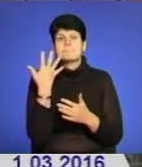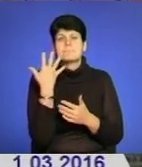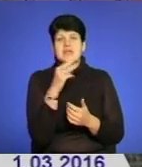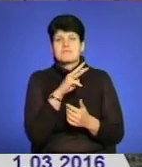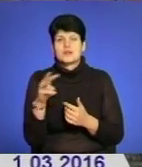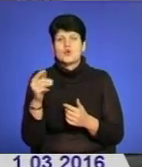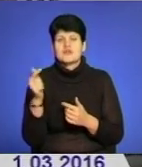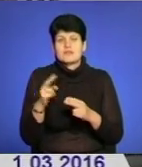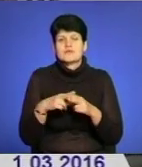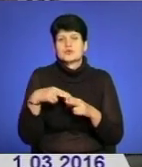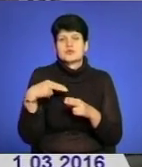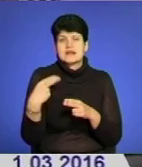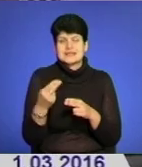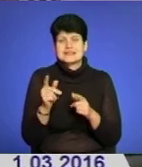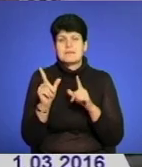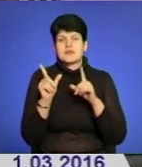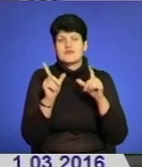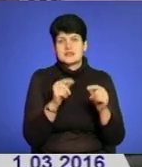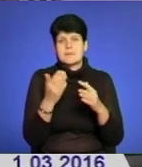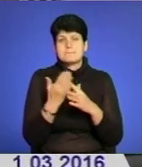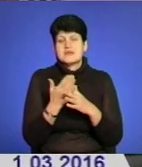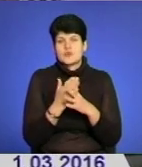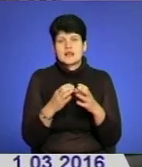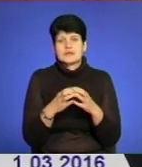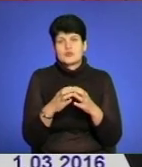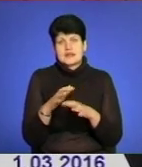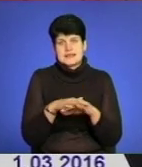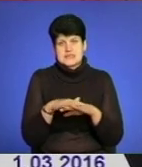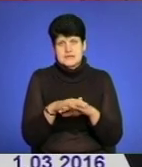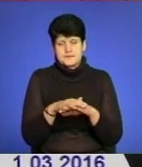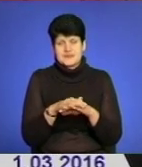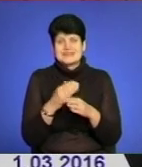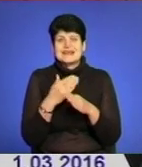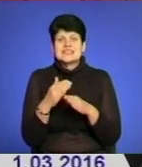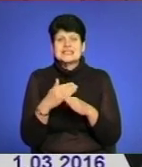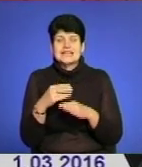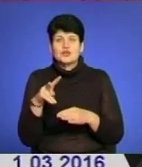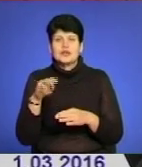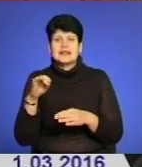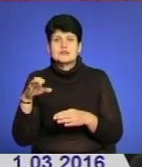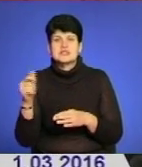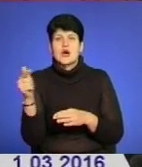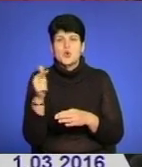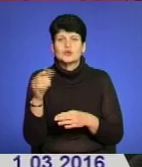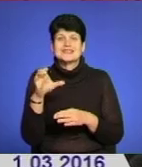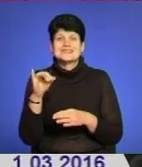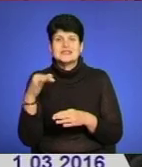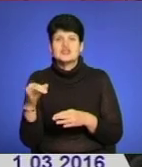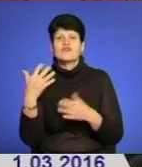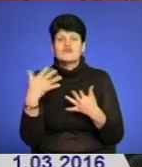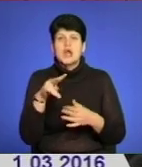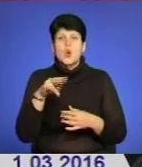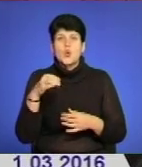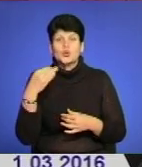гривень відшкодування за перевезення пільгових категорій населення. За частину листопада, за грудень, за січень і вже лютий ми маємо на